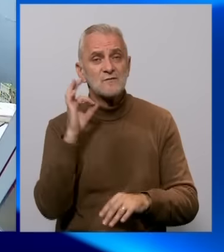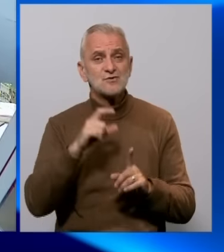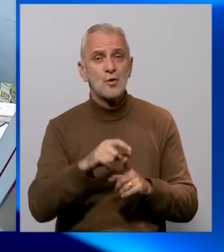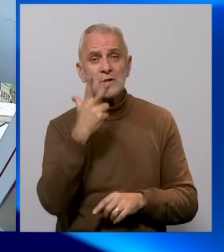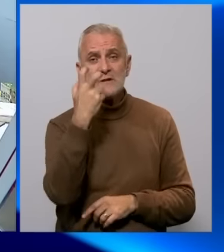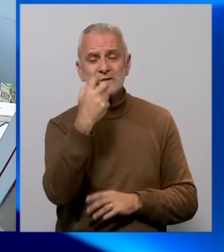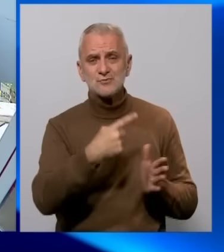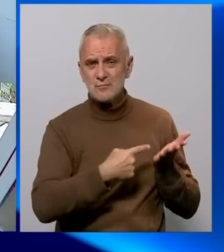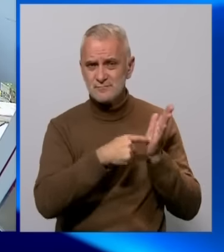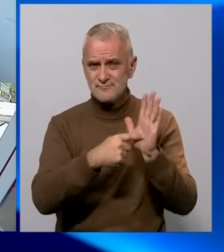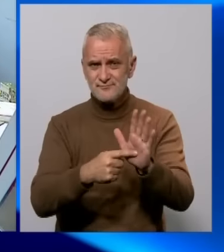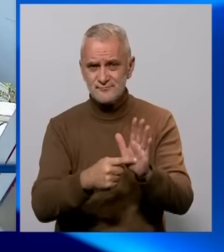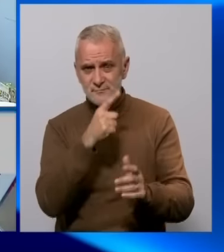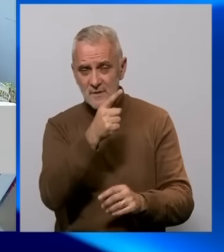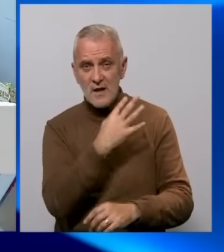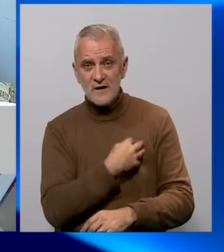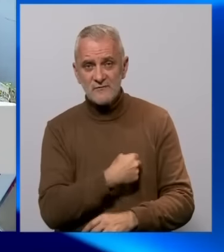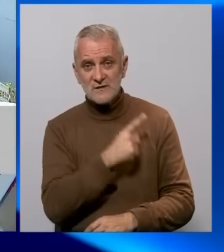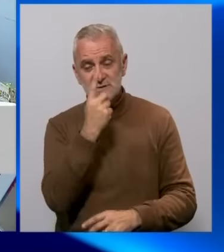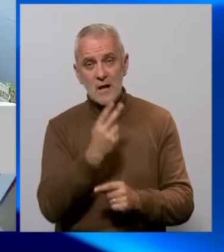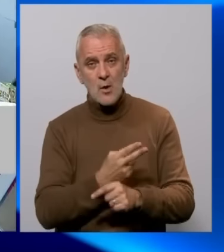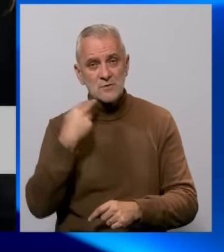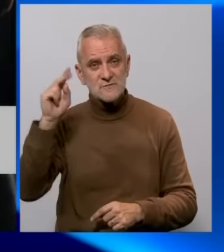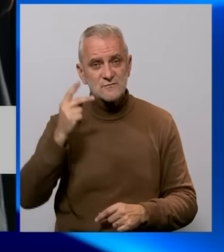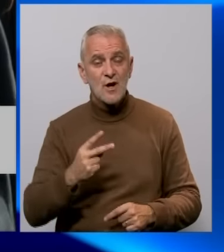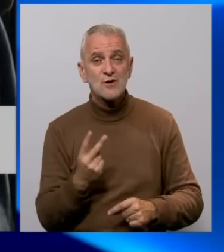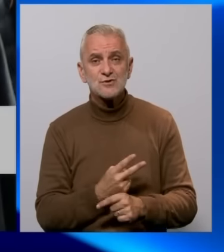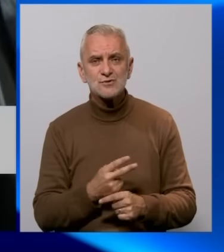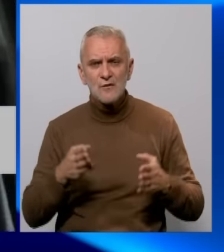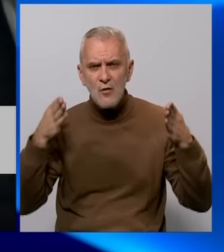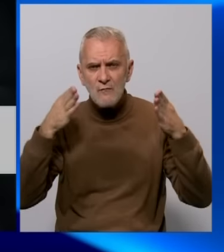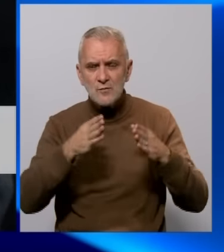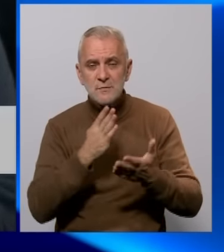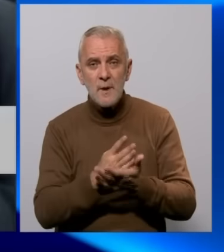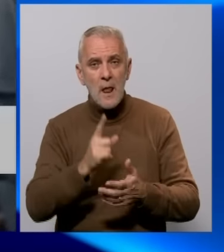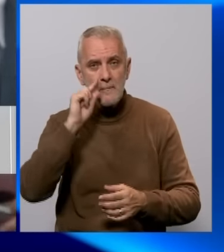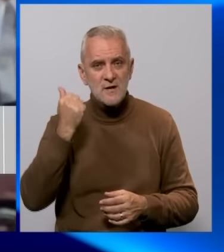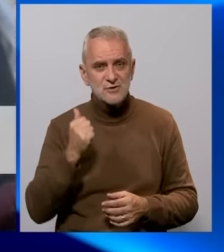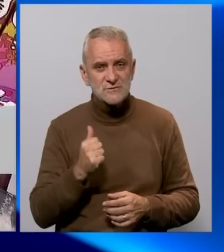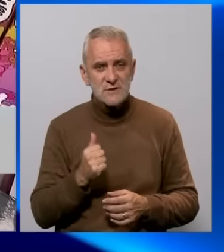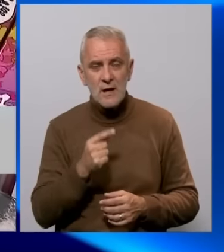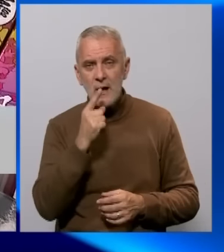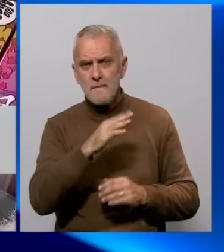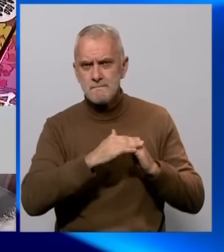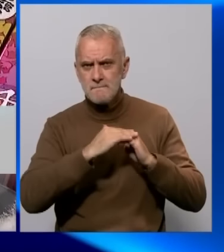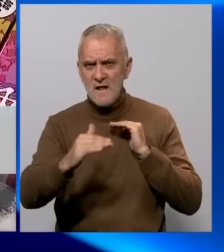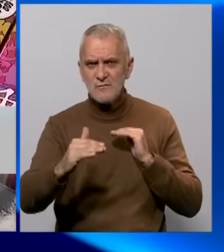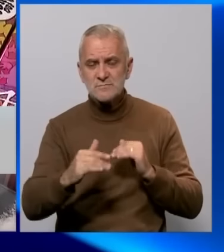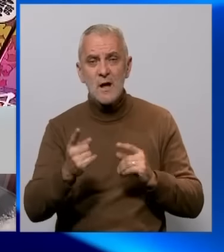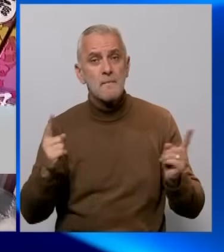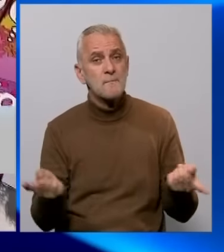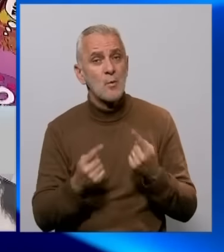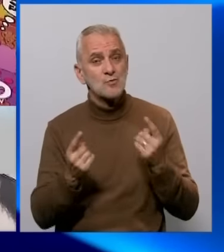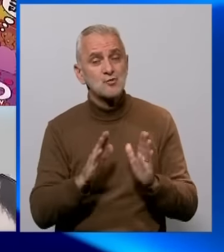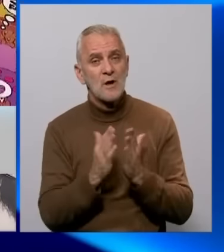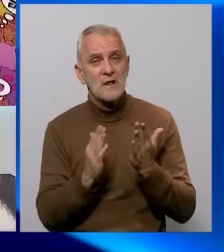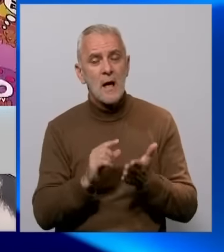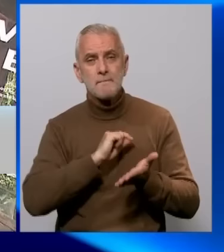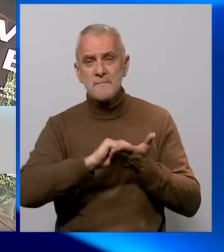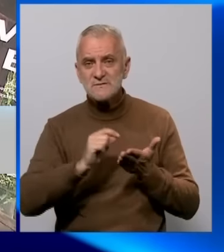predstavilo više od 300 izlagača iz Hrvatske i inostranstva. Zemlja u fokusu bila je Mađarska. Interliber je platforma za